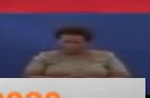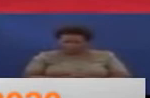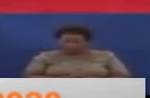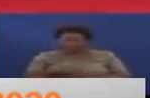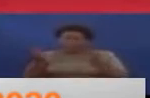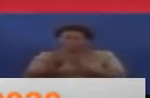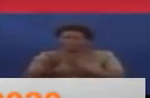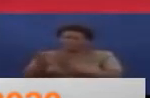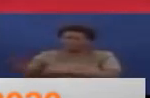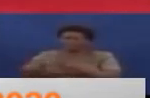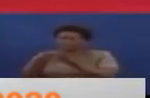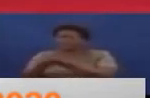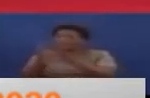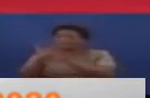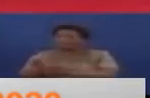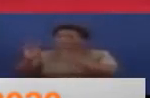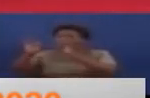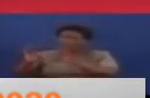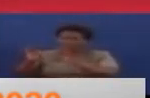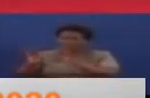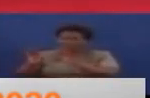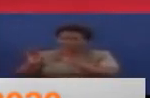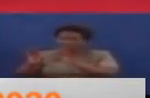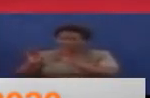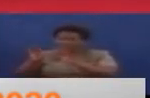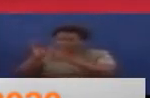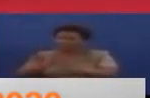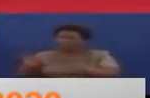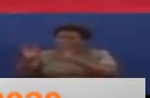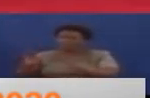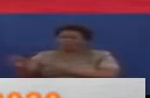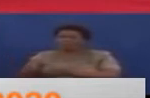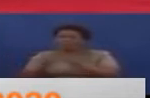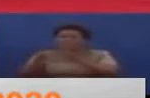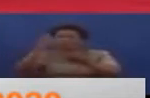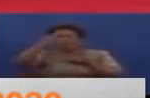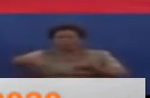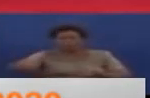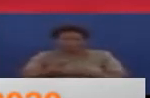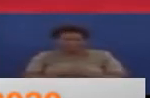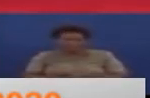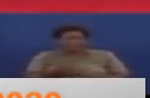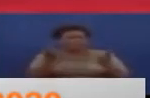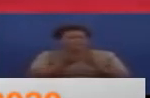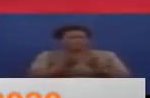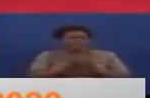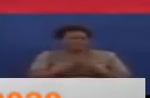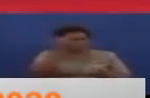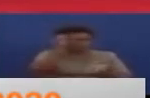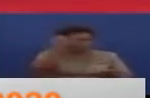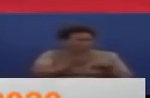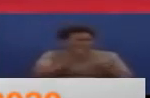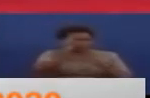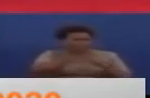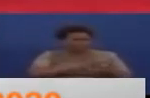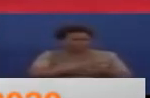Tawasilisha pia maboresho ya mfumo wa viwango vya kodi na tozo mbalimbali pamoja na mapendekezo ya makadirio ya mapato na matumizi kwa